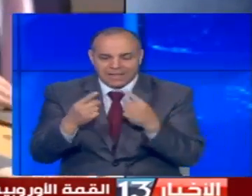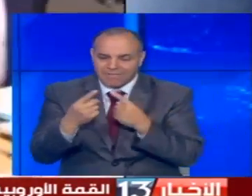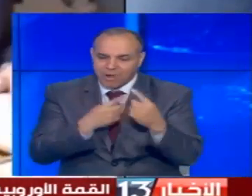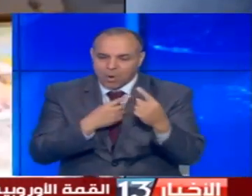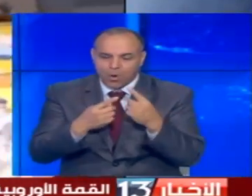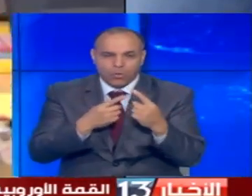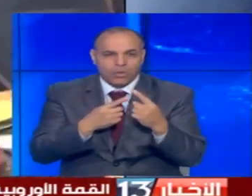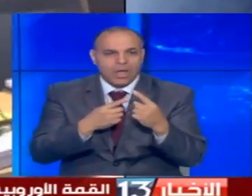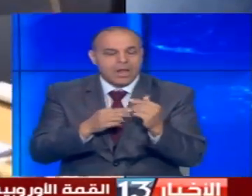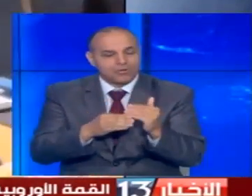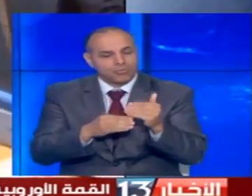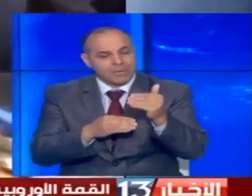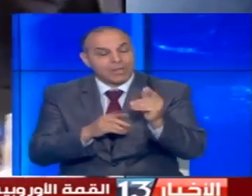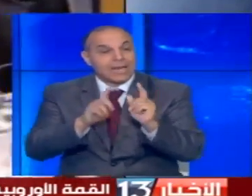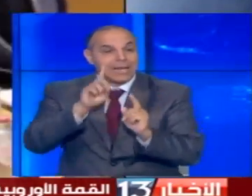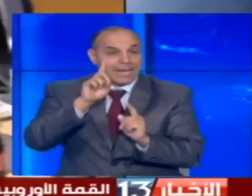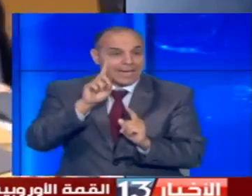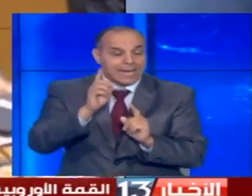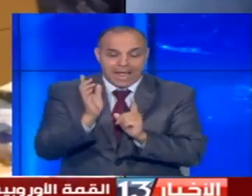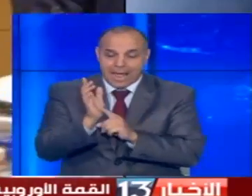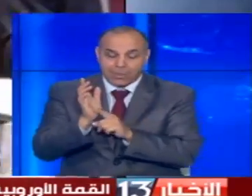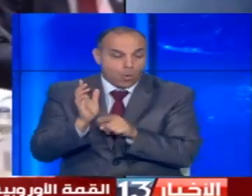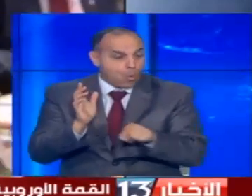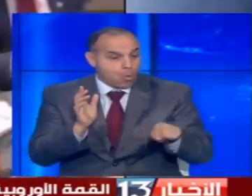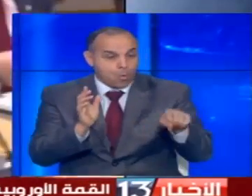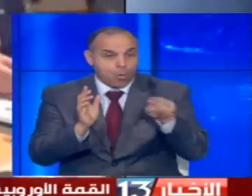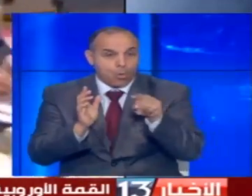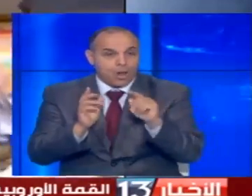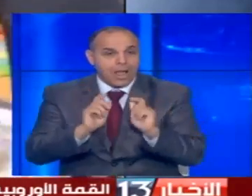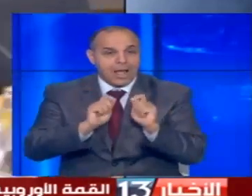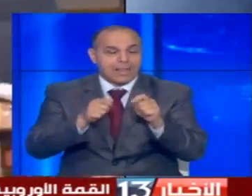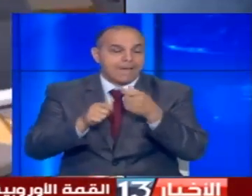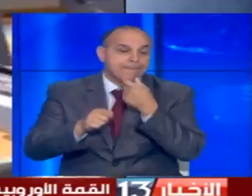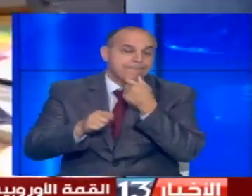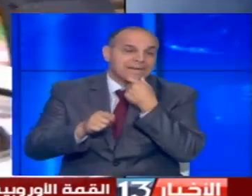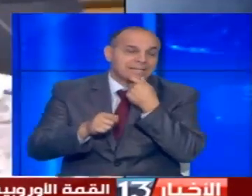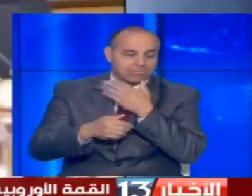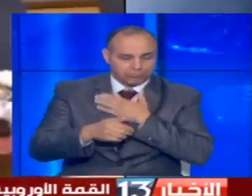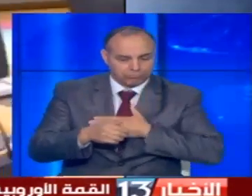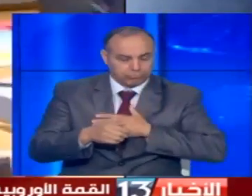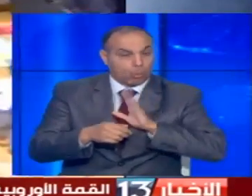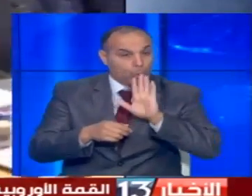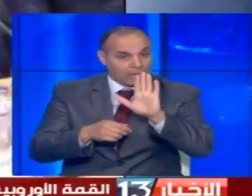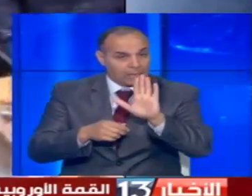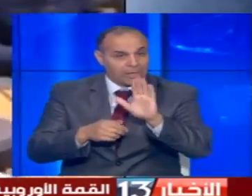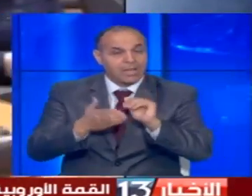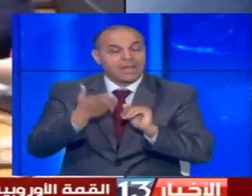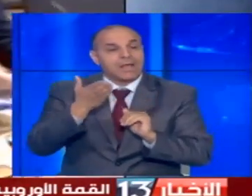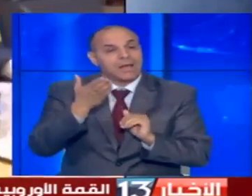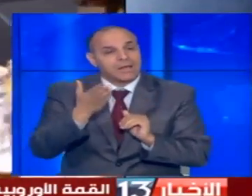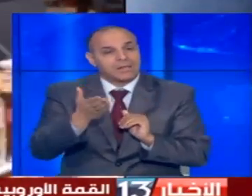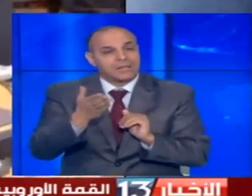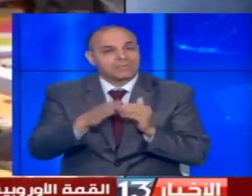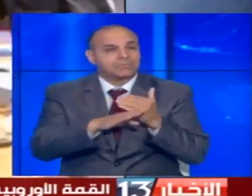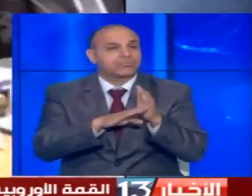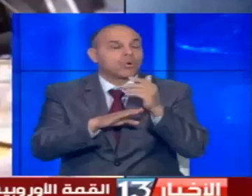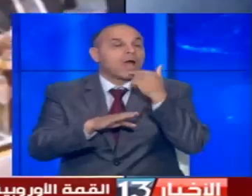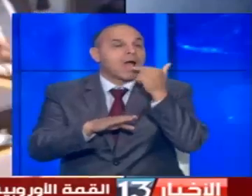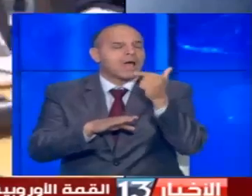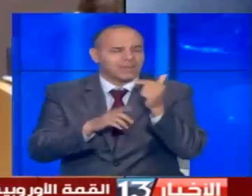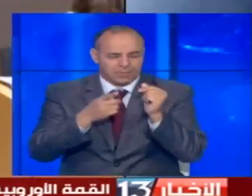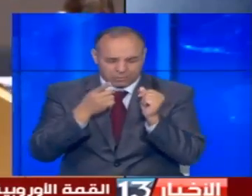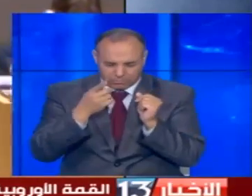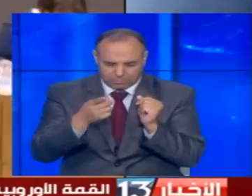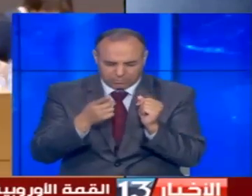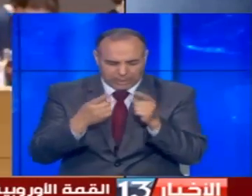على شبكه الامان لكنهم اكدوا امكانيه اعطاء بريطانيا تطمينات اكبر حول الطبيعه المؤقته لهذا البند